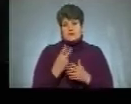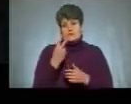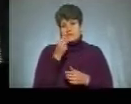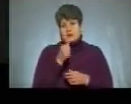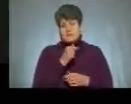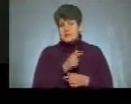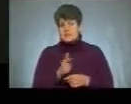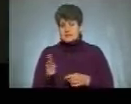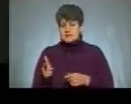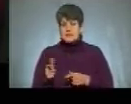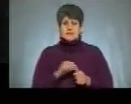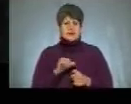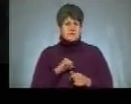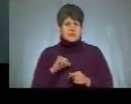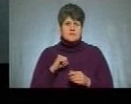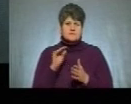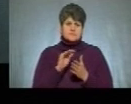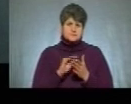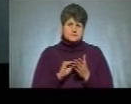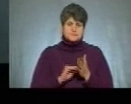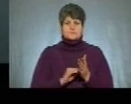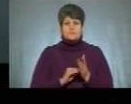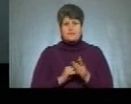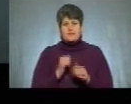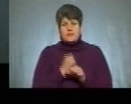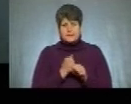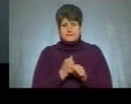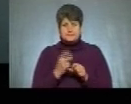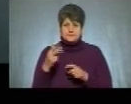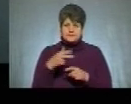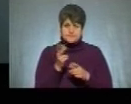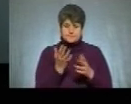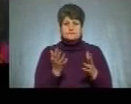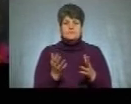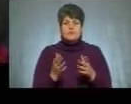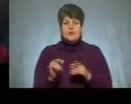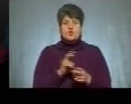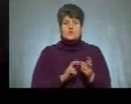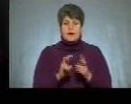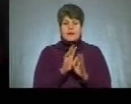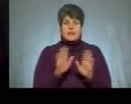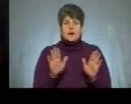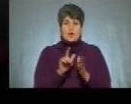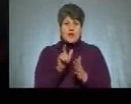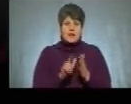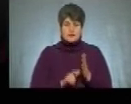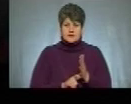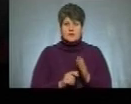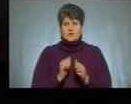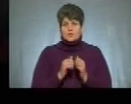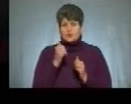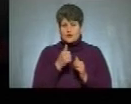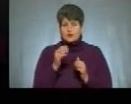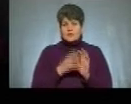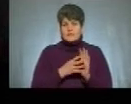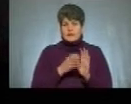2 місяців. Самостійно складали сценарій, виготовляли атрибути, шукали колядки. Ми, пластуни, кожного року 9 січня